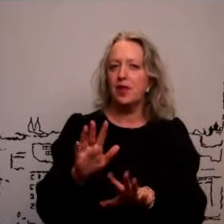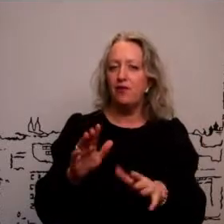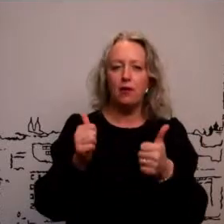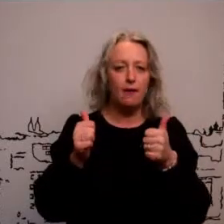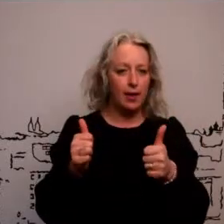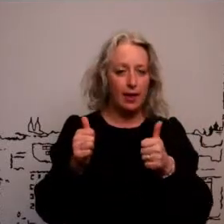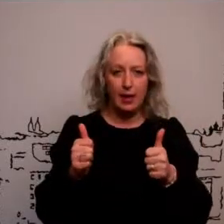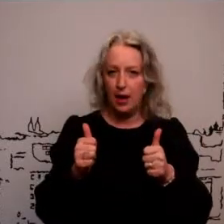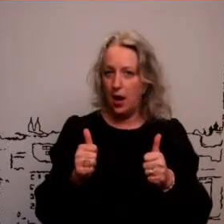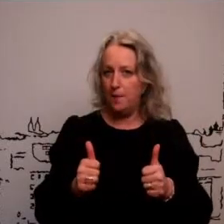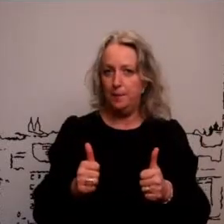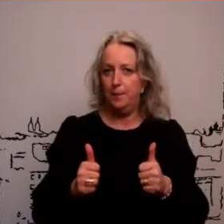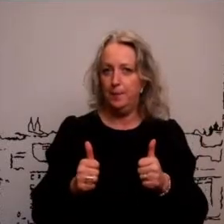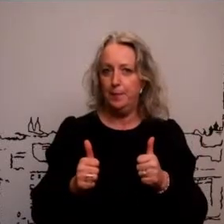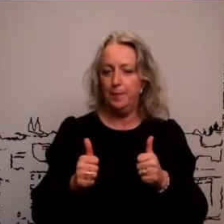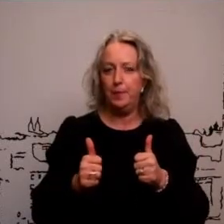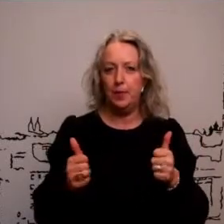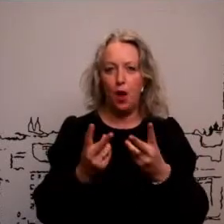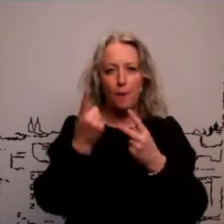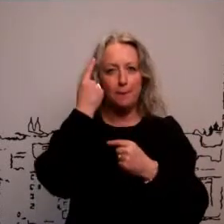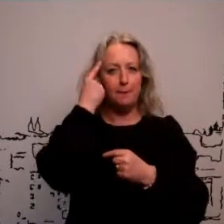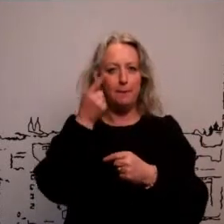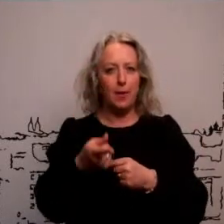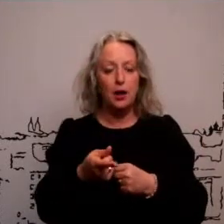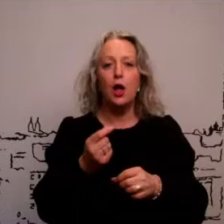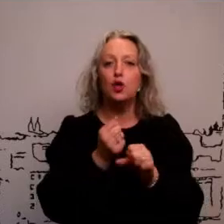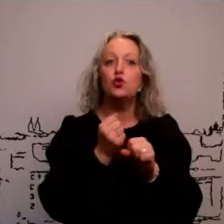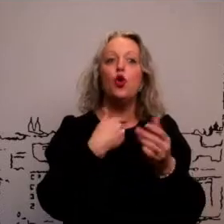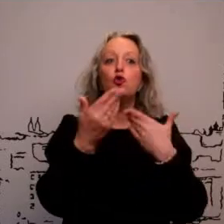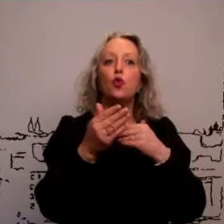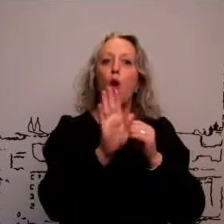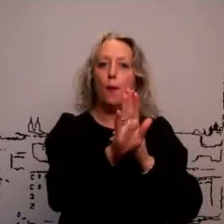hea nagu perspektiiv siin, et töösuhe on töösuhe